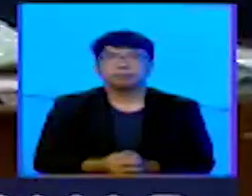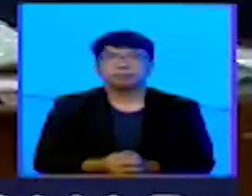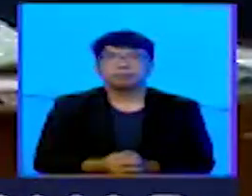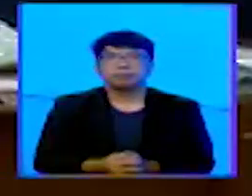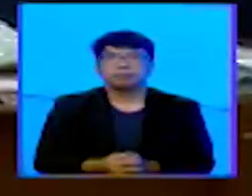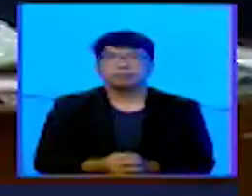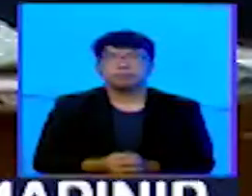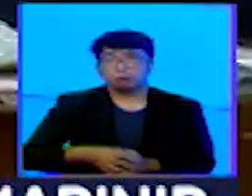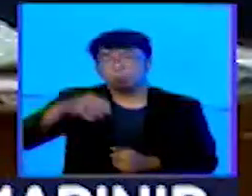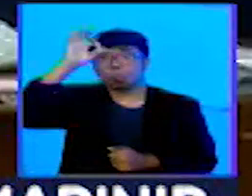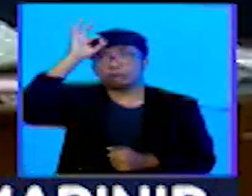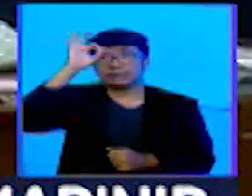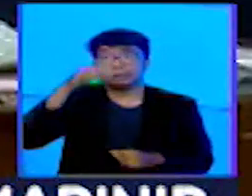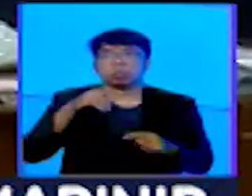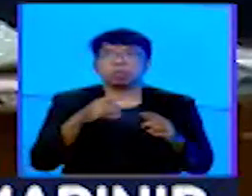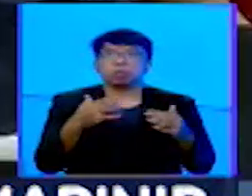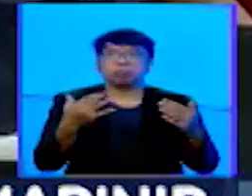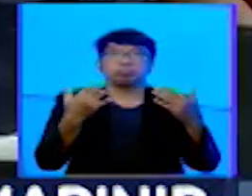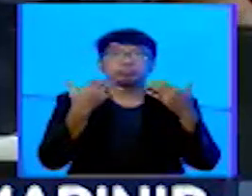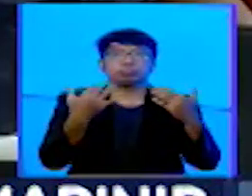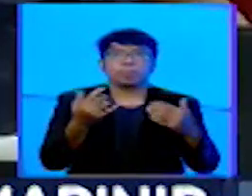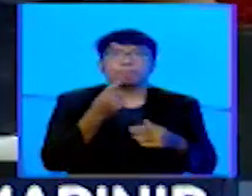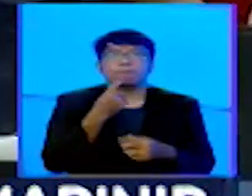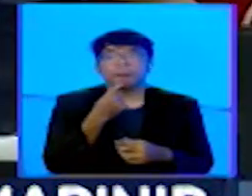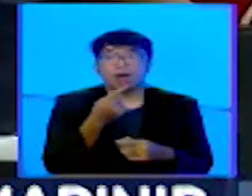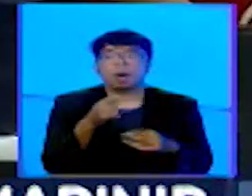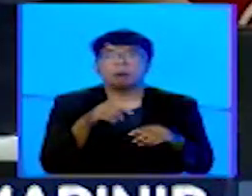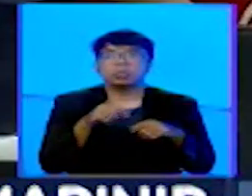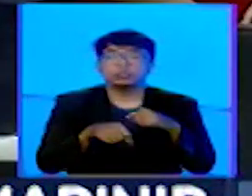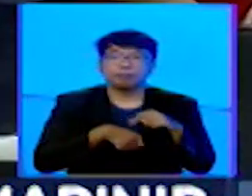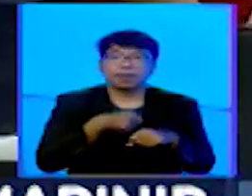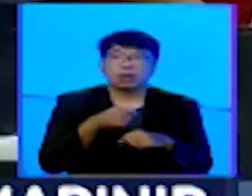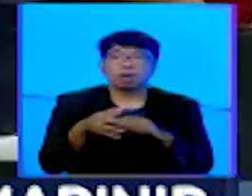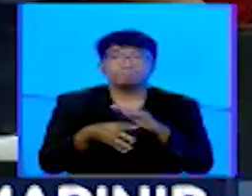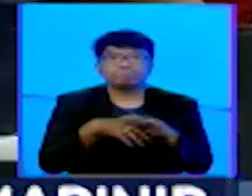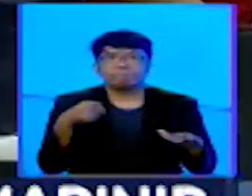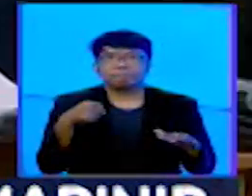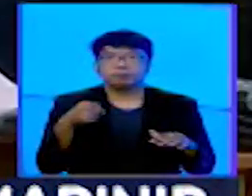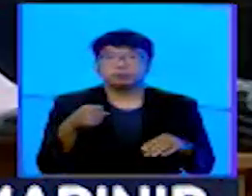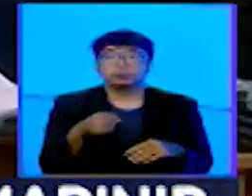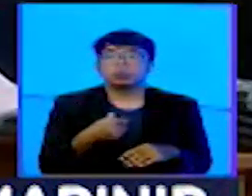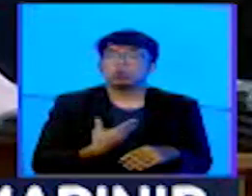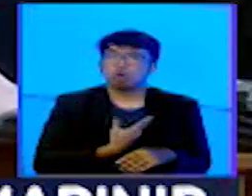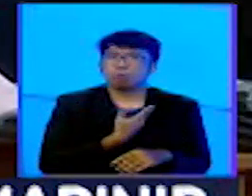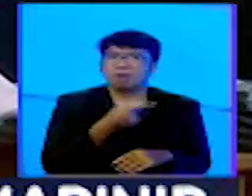Polda Metro Jaya merilis kasus pembegalan terhadap pesepeda dengan korban anggota TNI AL Kolonel Marinir Pagestu